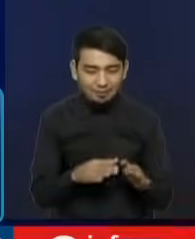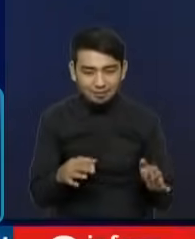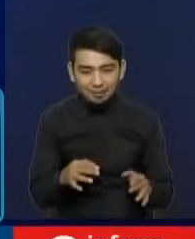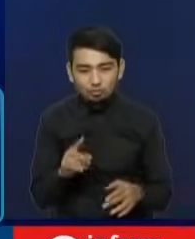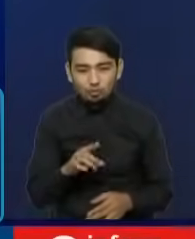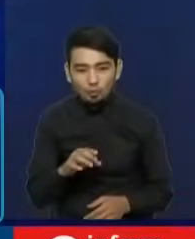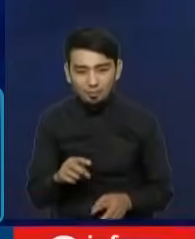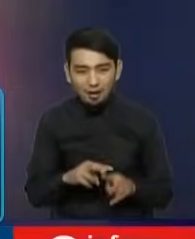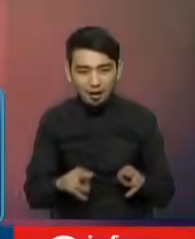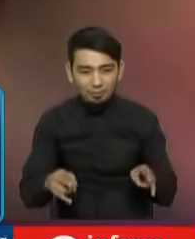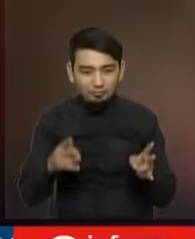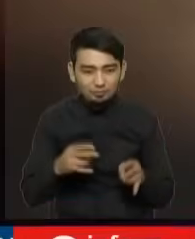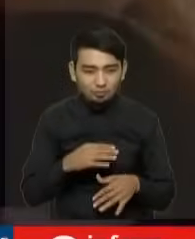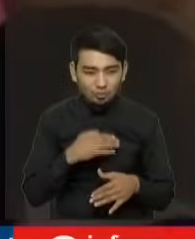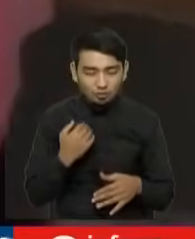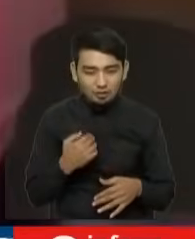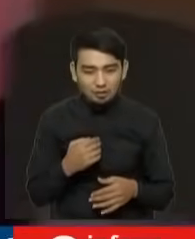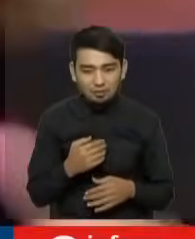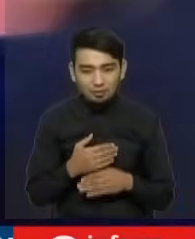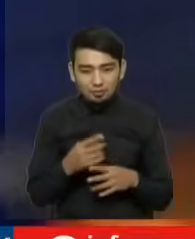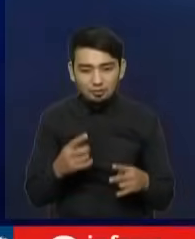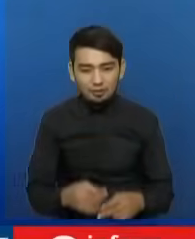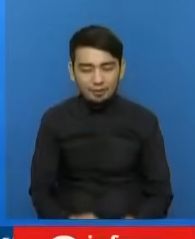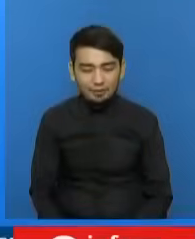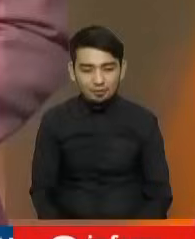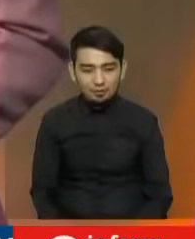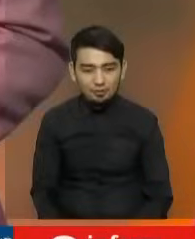чтобы избежать неприятных последствий.